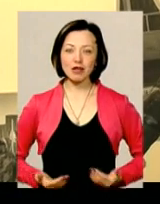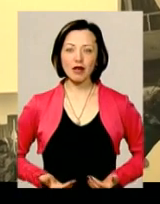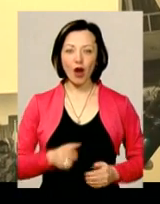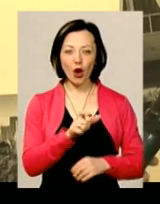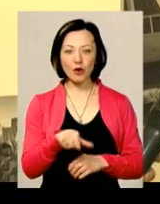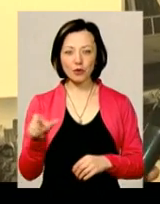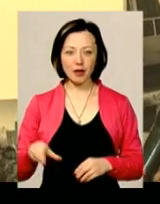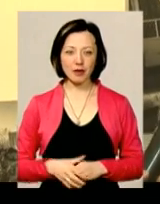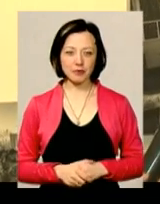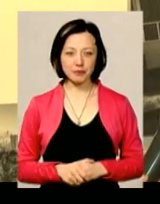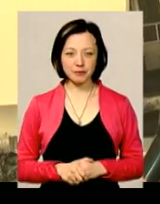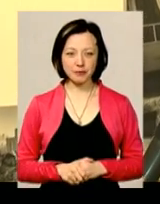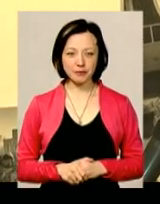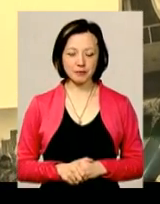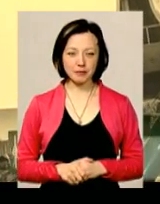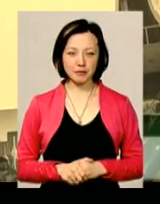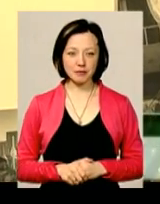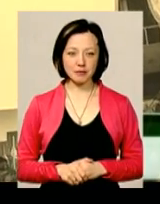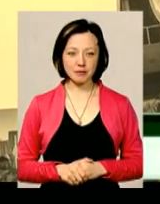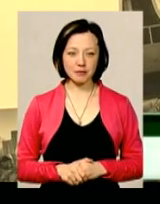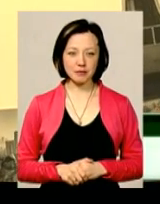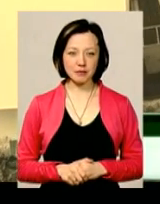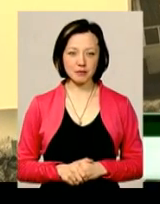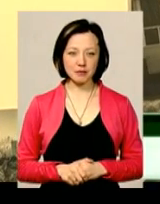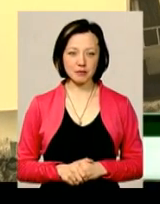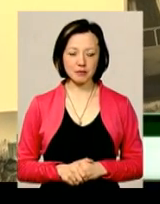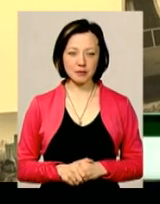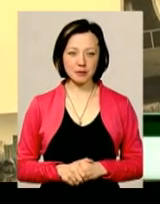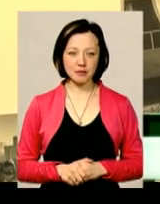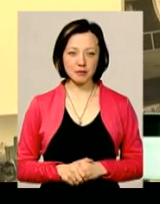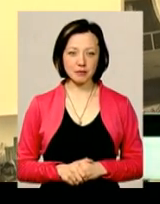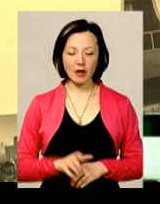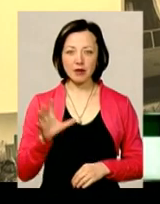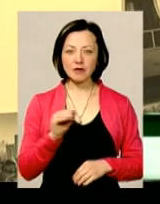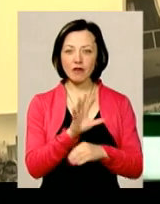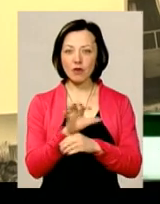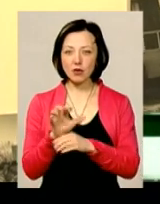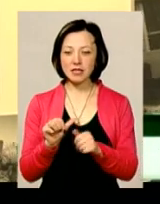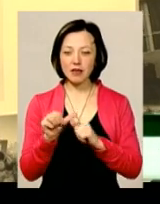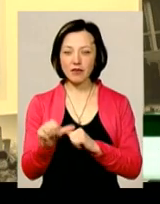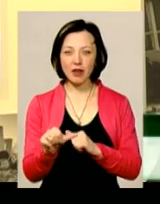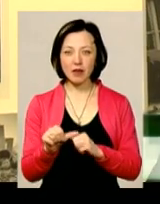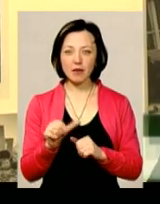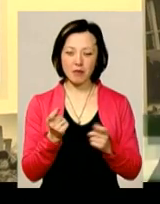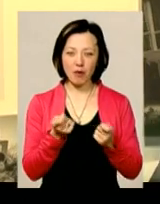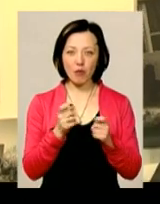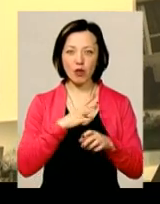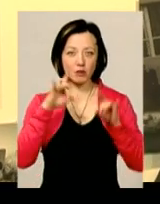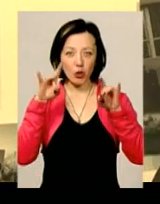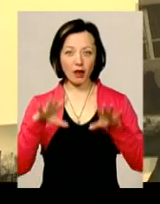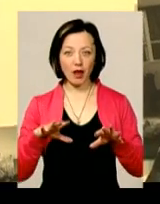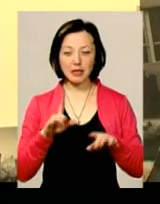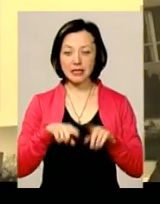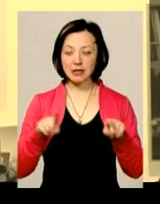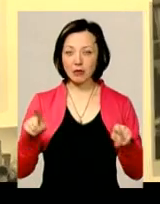фотографії, пруч невілу, сам зроблені спонтанічно. Всі фотографії, за винятком небагатьох, були спонтанними.